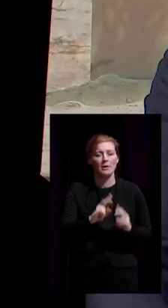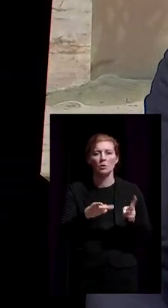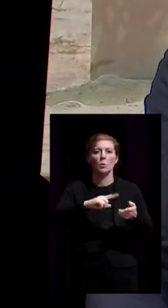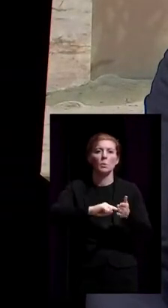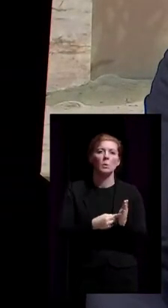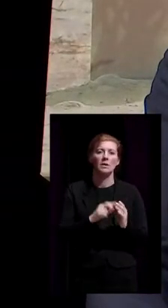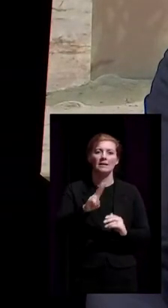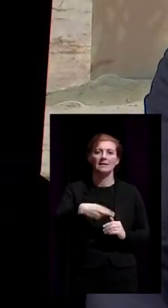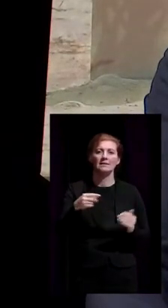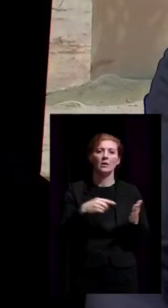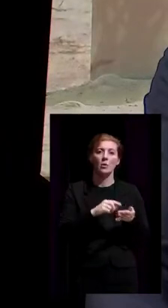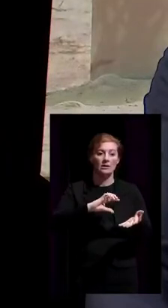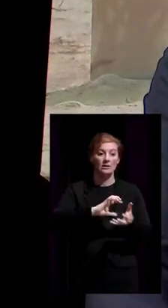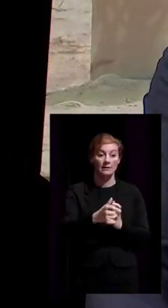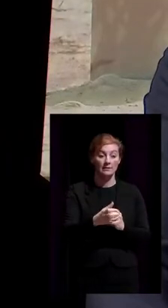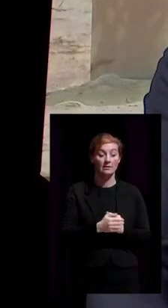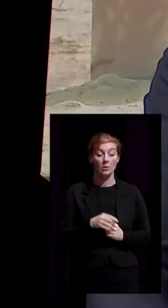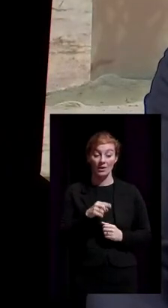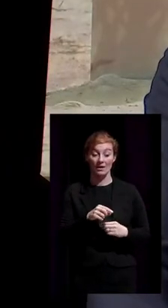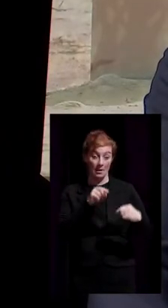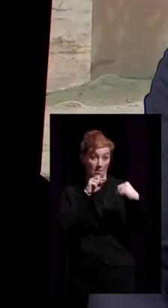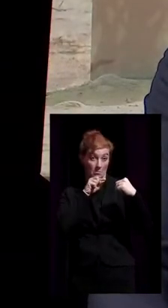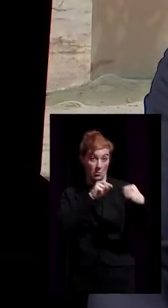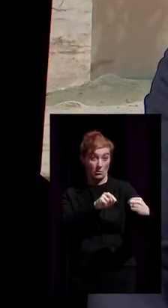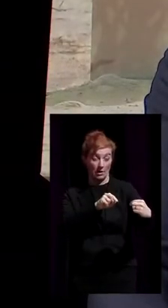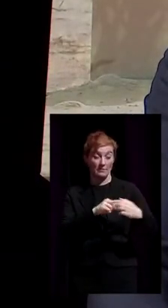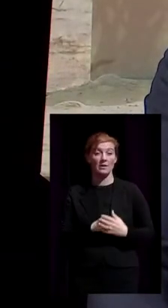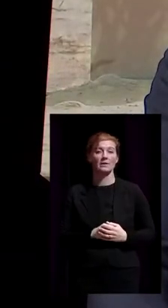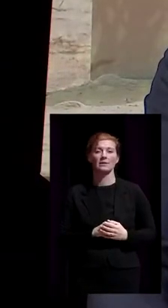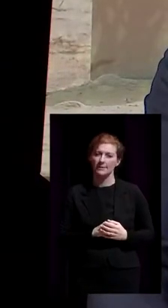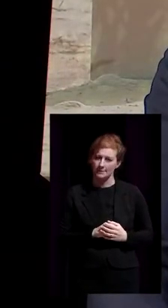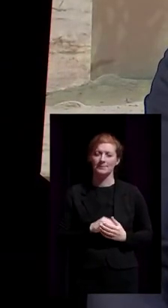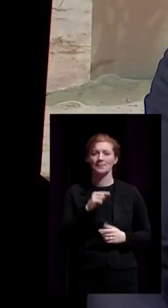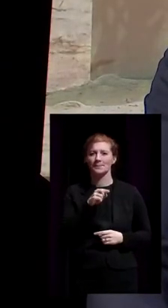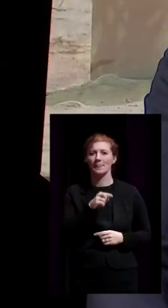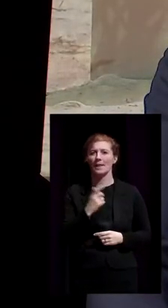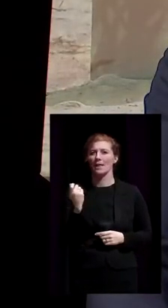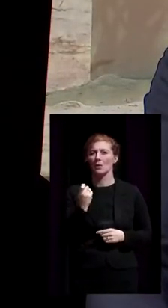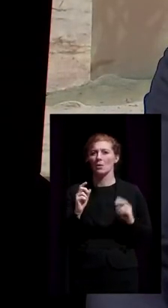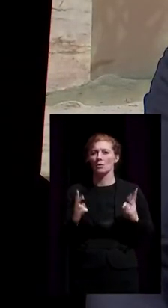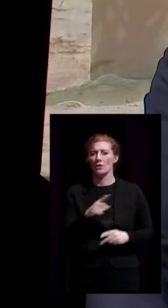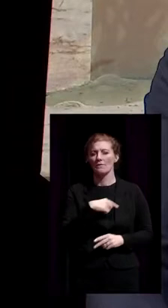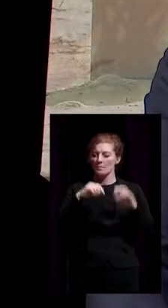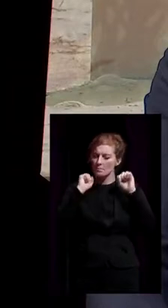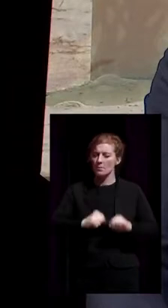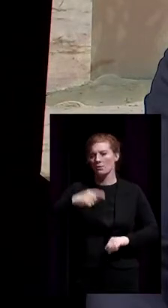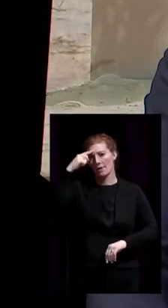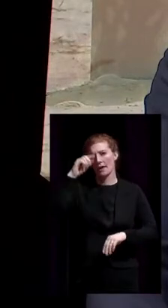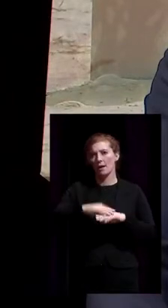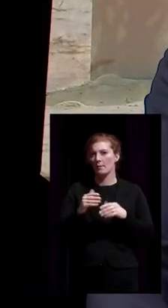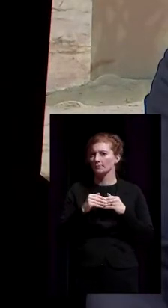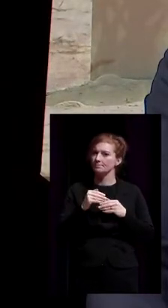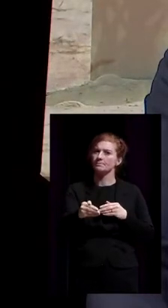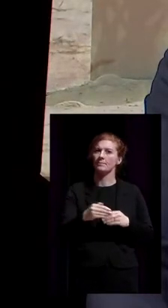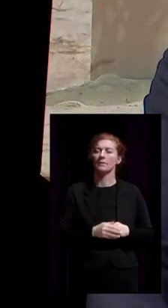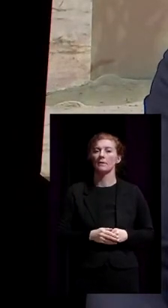Och resiliens, motståndskraft i samhället, tror jag är något av det vi verkligen måste tänka på framöver till det